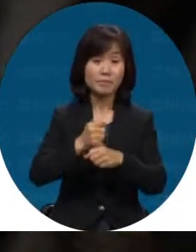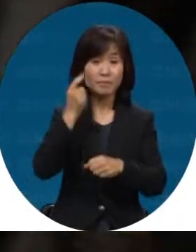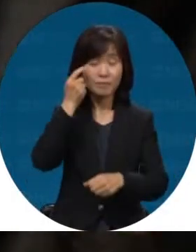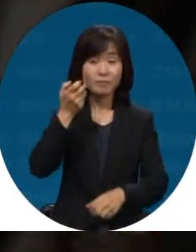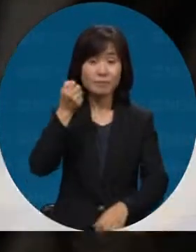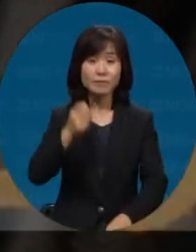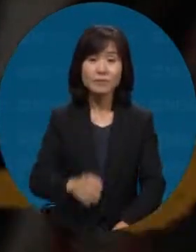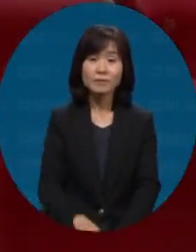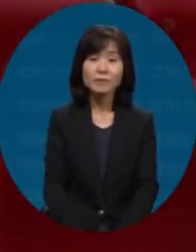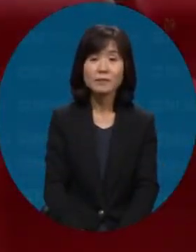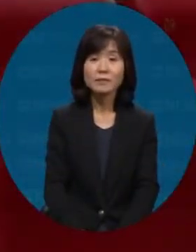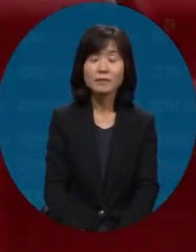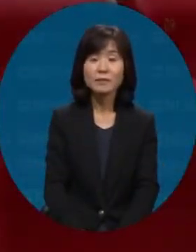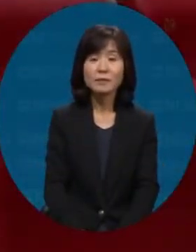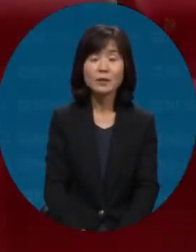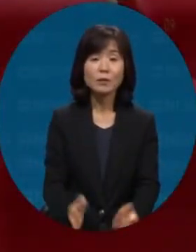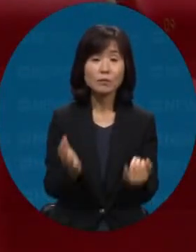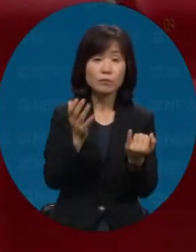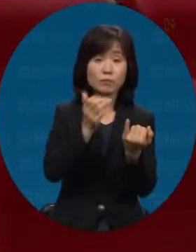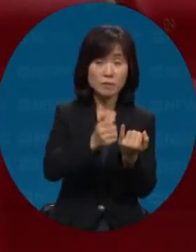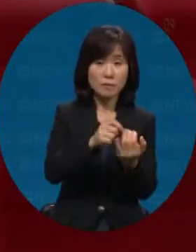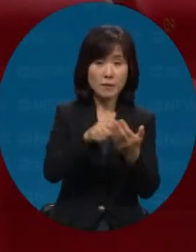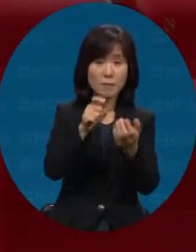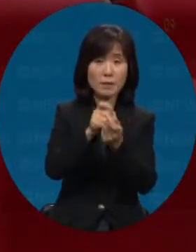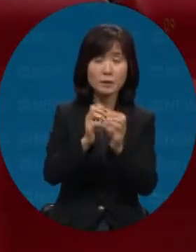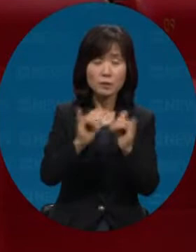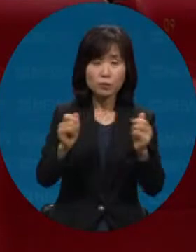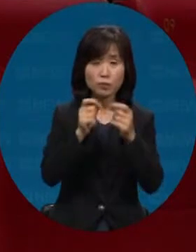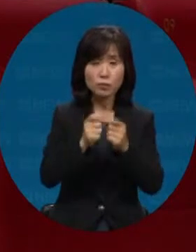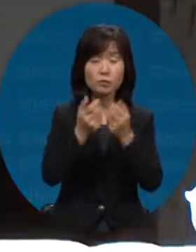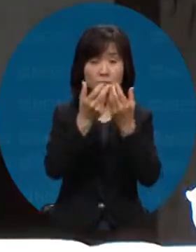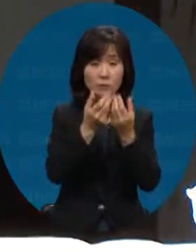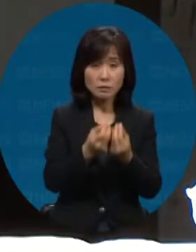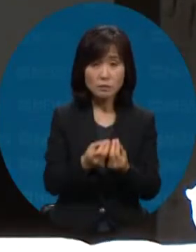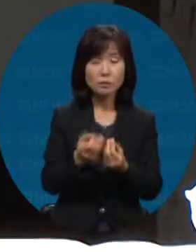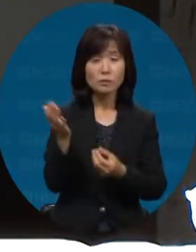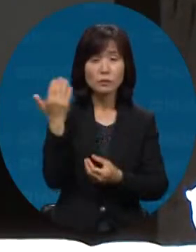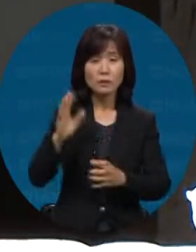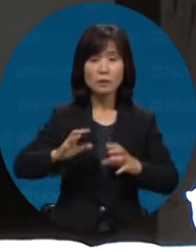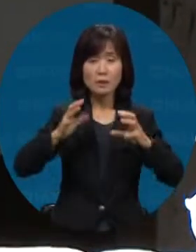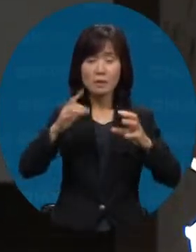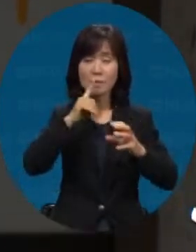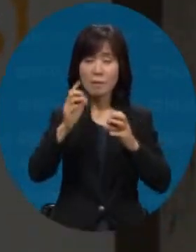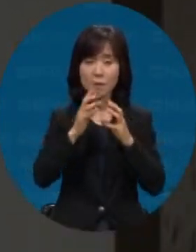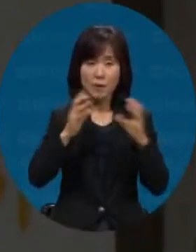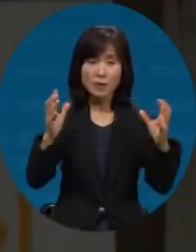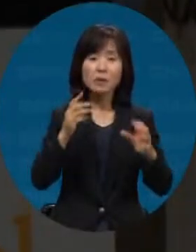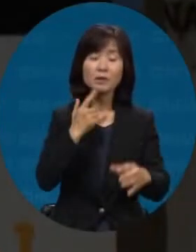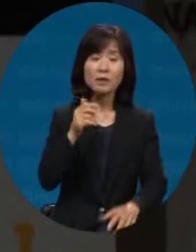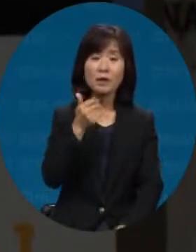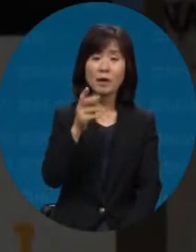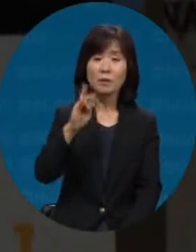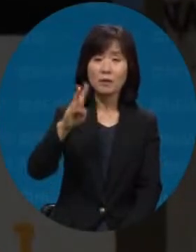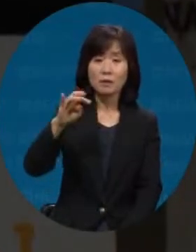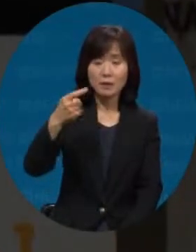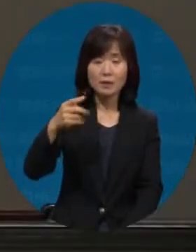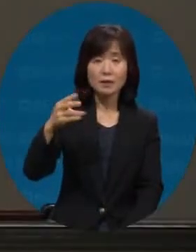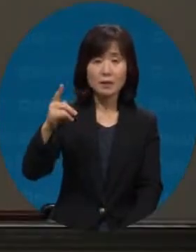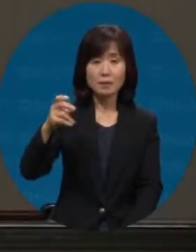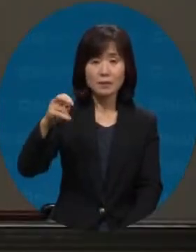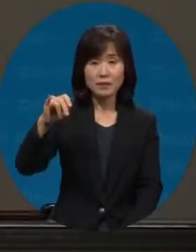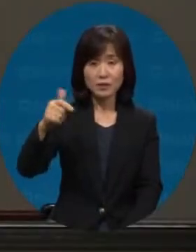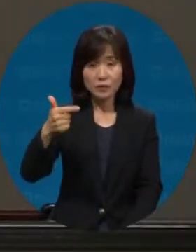들고요. 위안부 피해자의 구체적인 사례부터 최근 세계적 논란이 된 하버드대 램지어 교수를